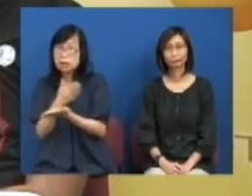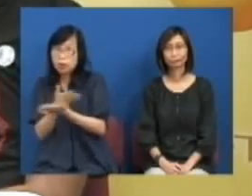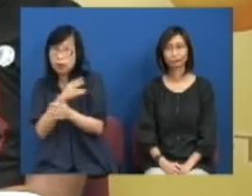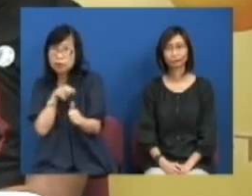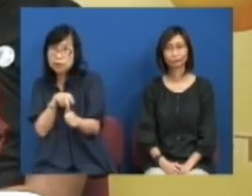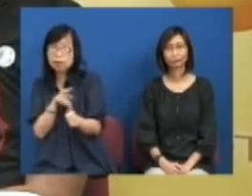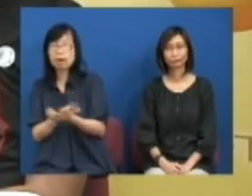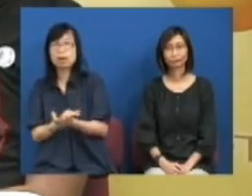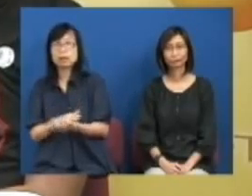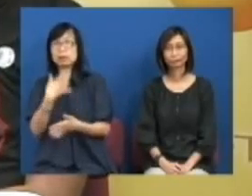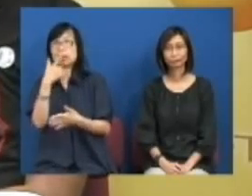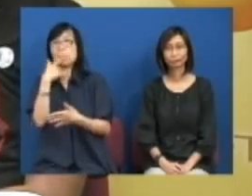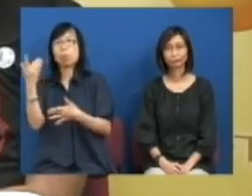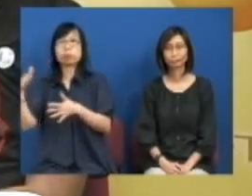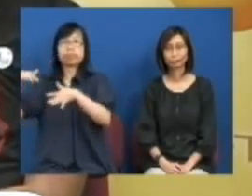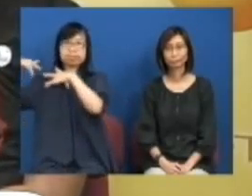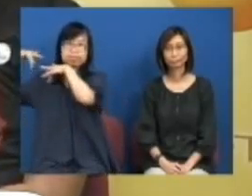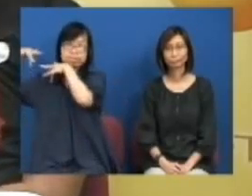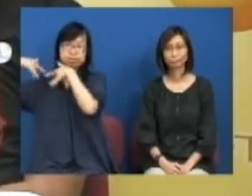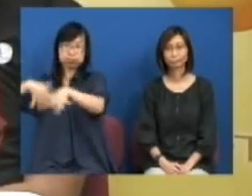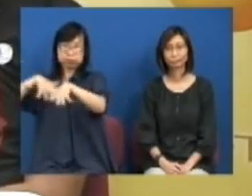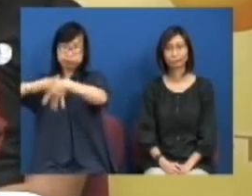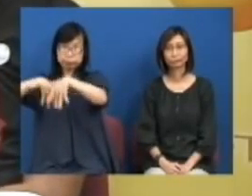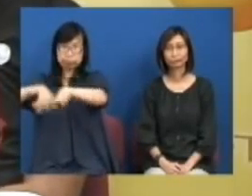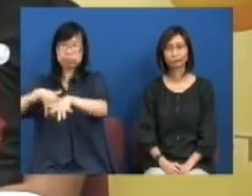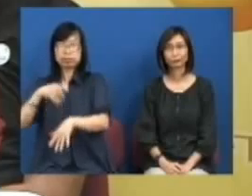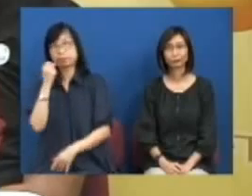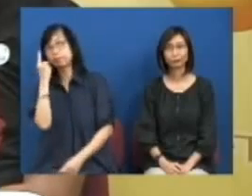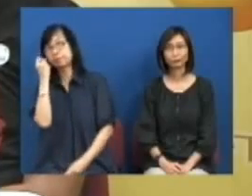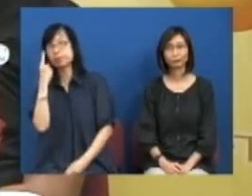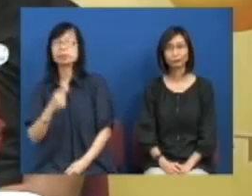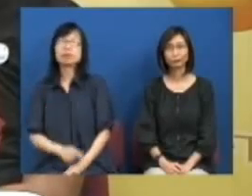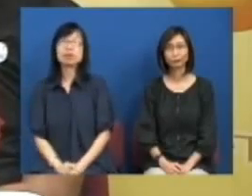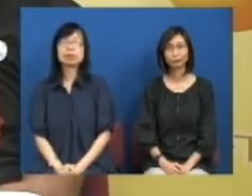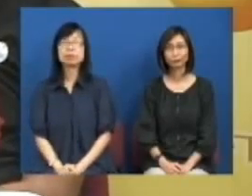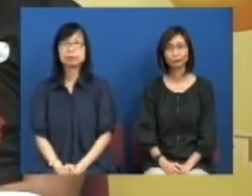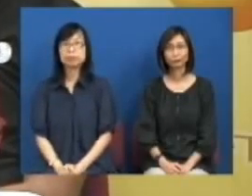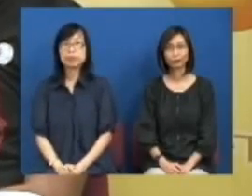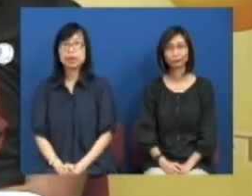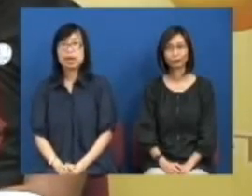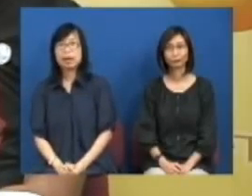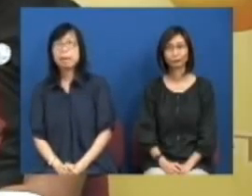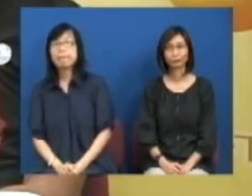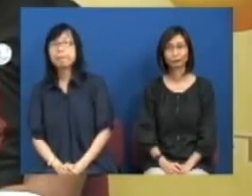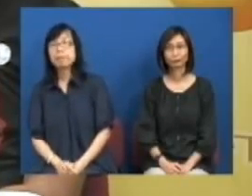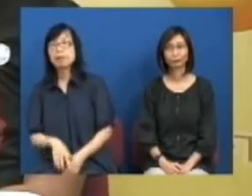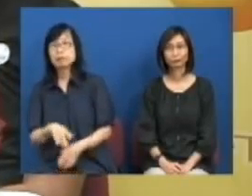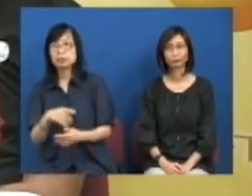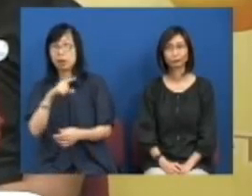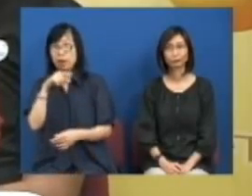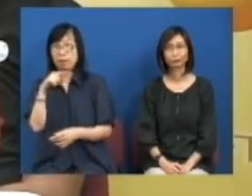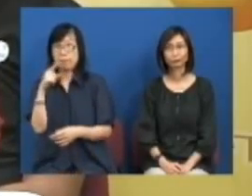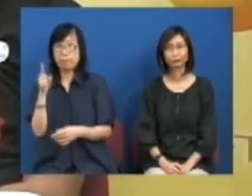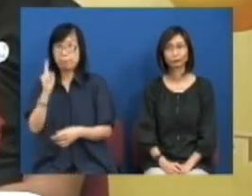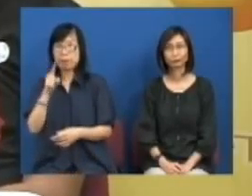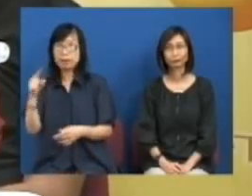到百幾萬人出嚟遊行咧？係咪呢個真係一個非常之奇怪嘅誒，即係講法啦，即係百幾萬人